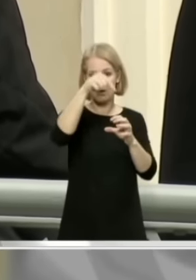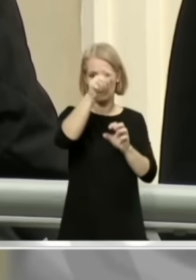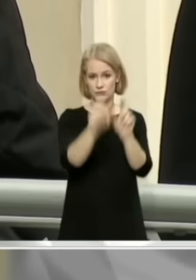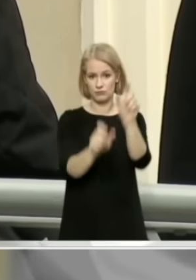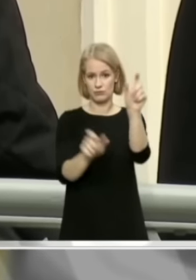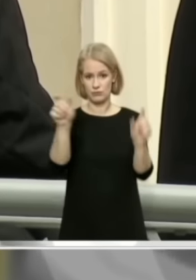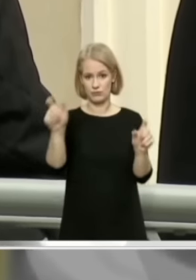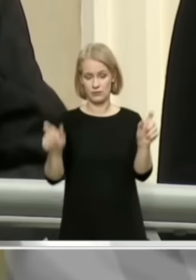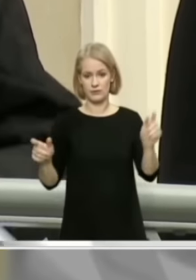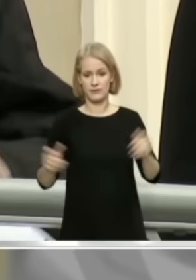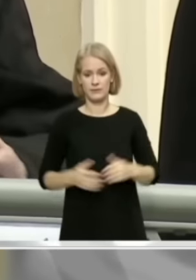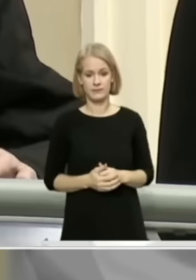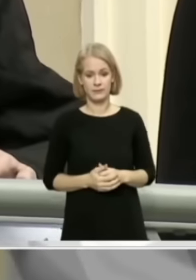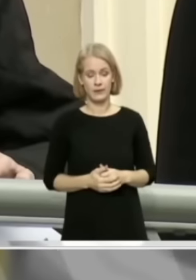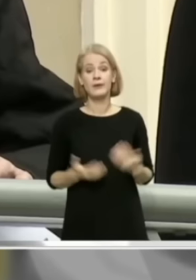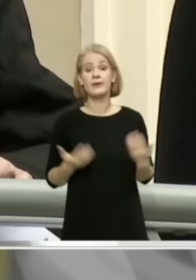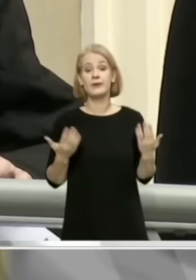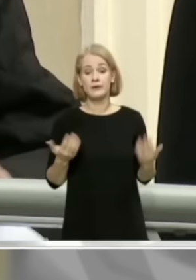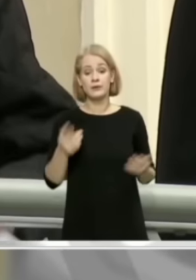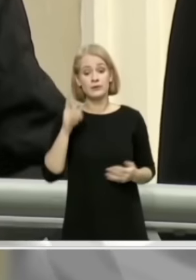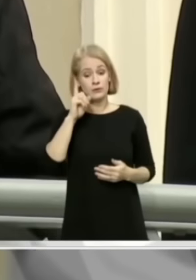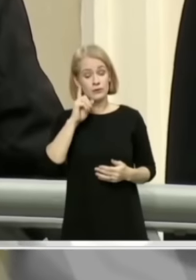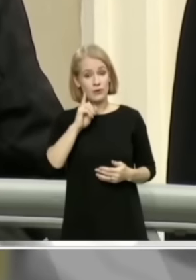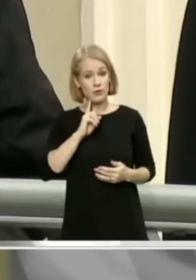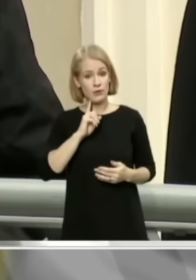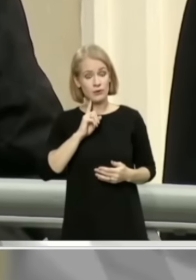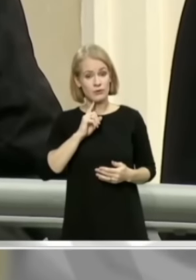Na, o šiaip noriu pasidalyti mintimis,